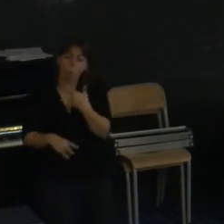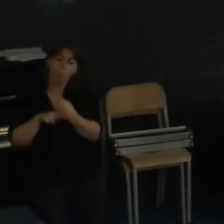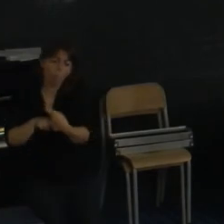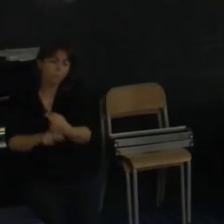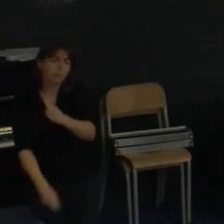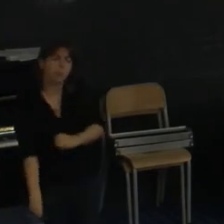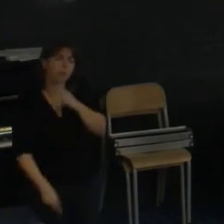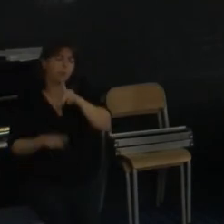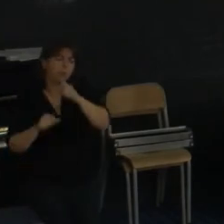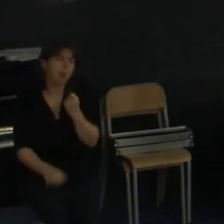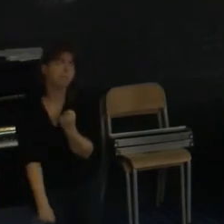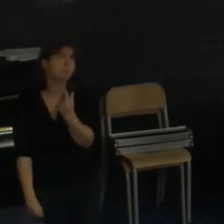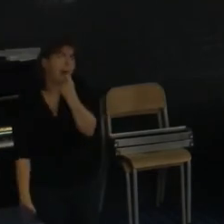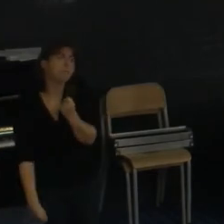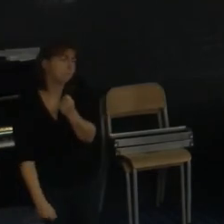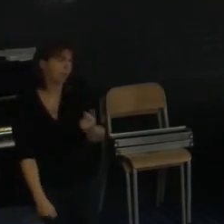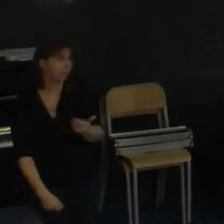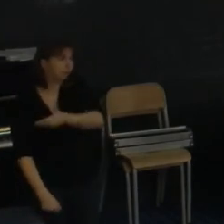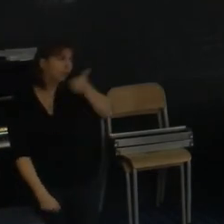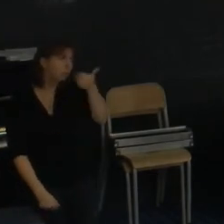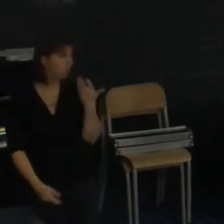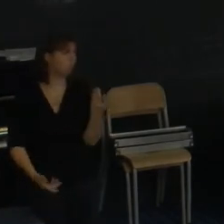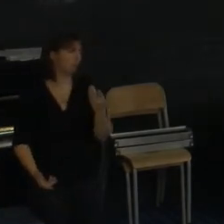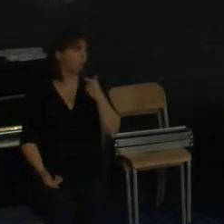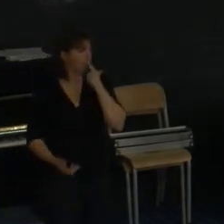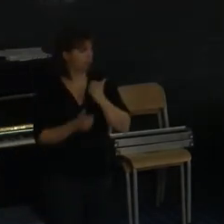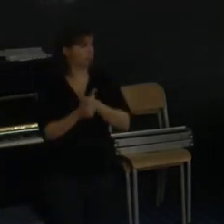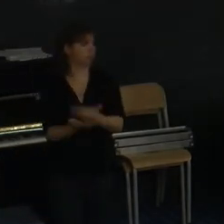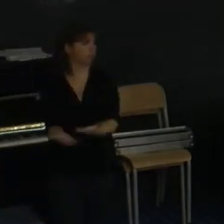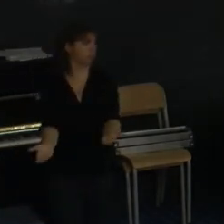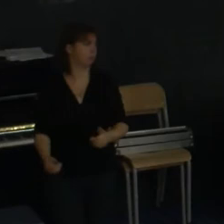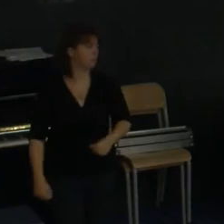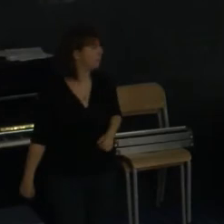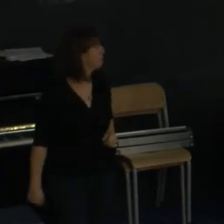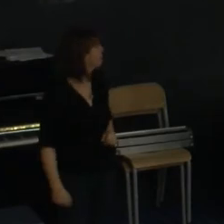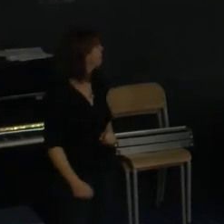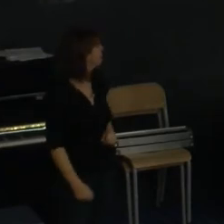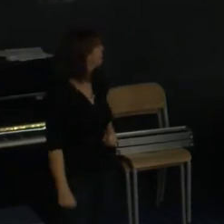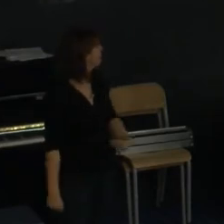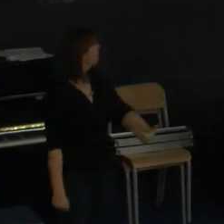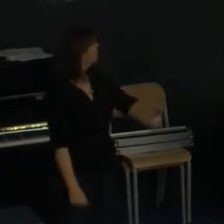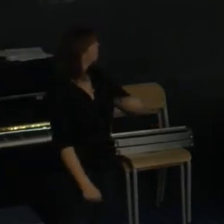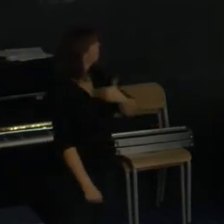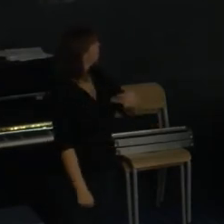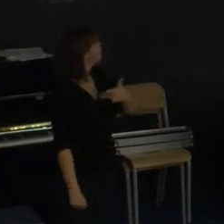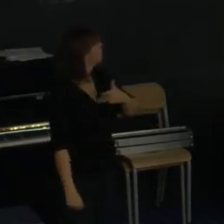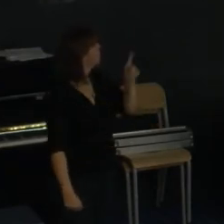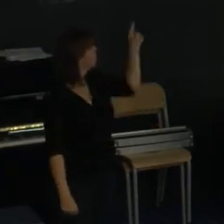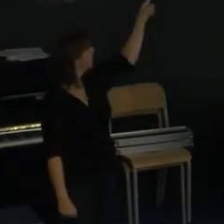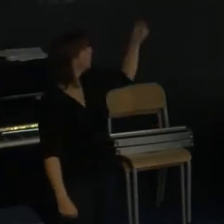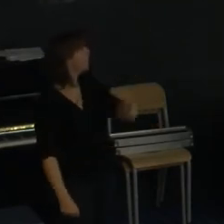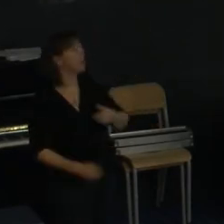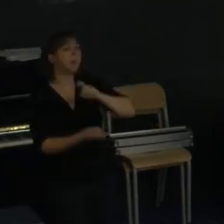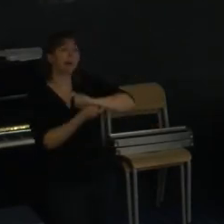qu'ils ont été développés par des gars qui étaient vachement intelligents. Alors, moi, je vais utiliser le python-mpdb et je vais lancer